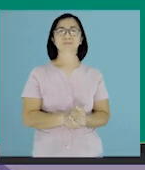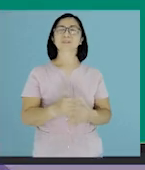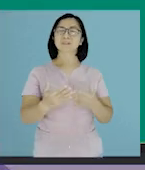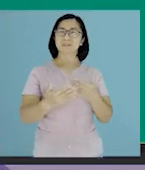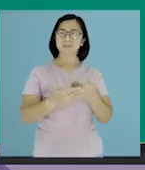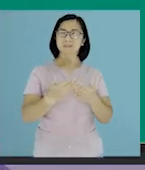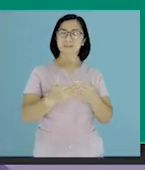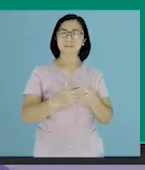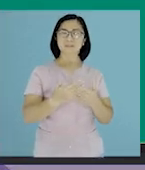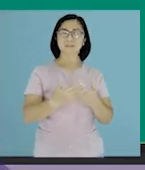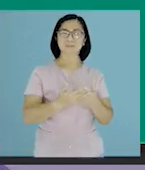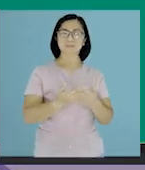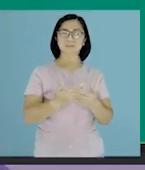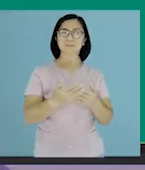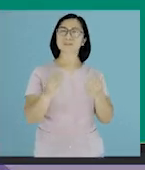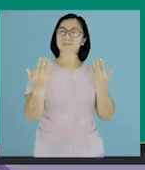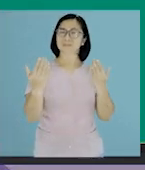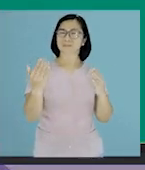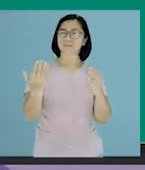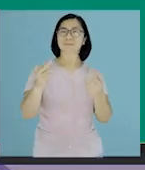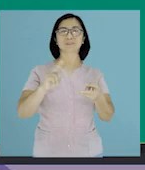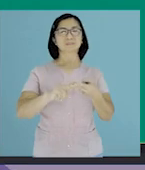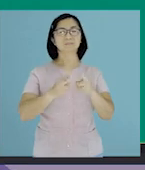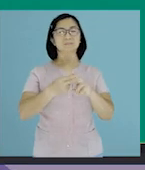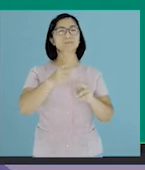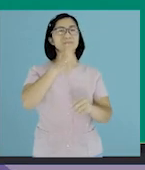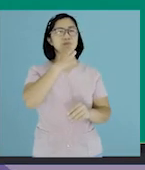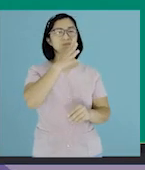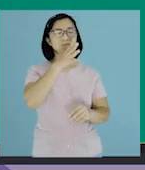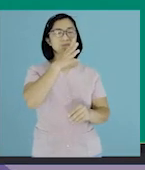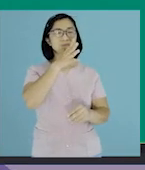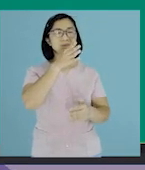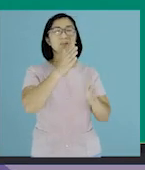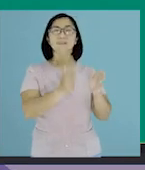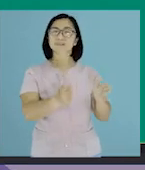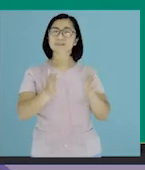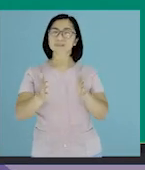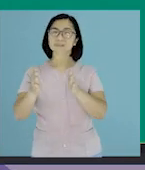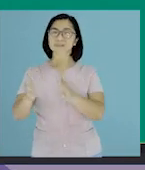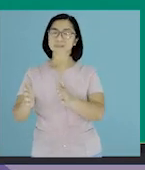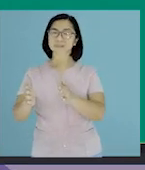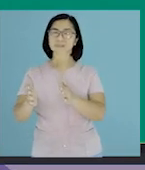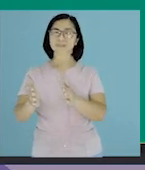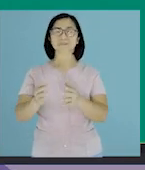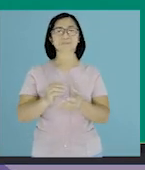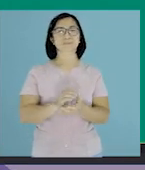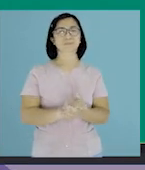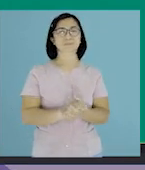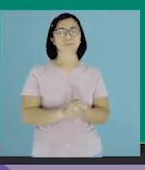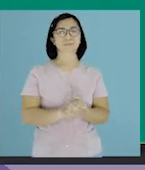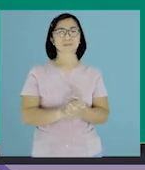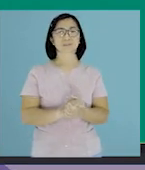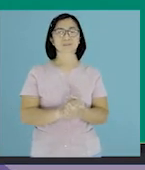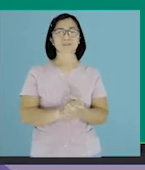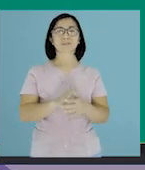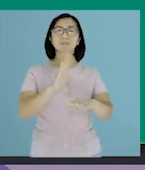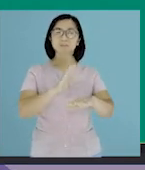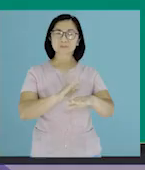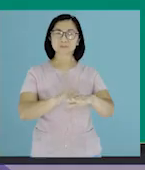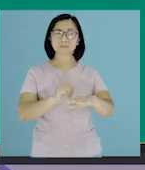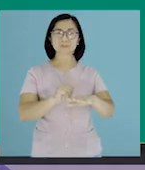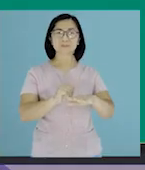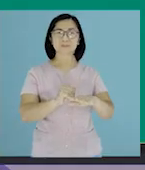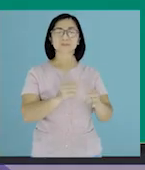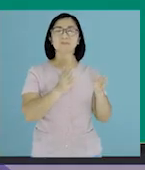Ang dali lang po palang mag-compare ng mga numbers, inay, at pagsusunod-sunod sa mga ito, o ang tinatawag